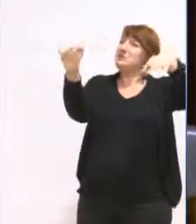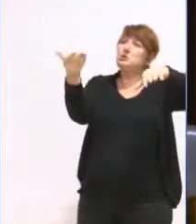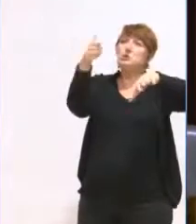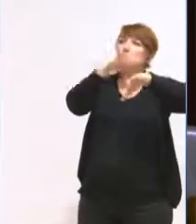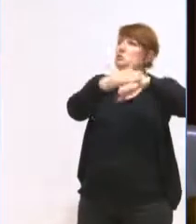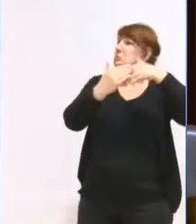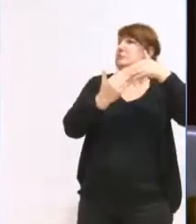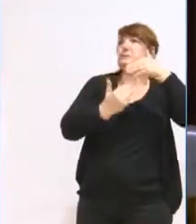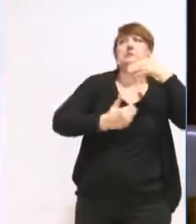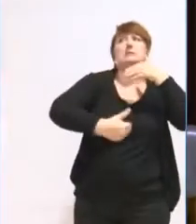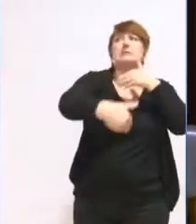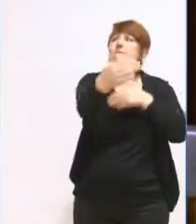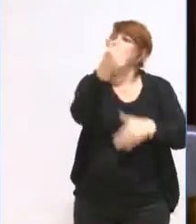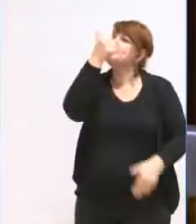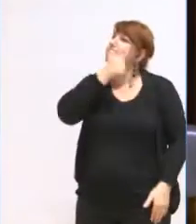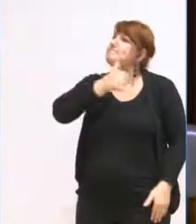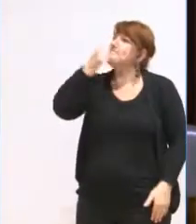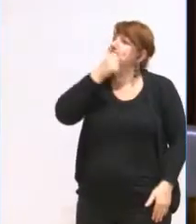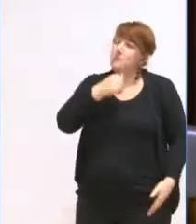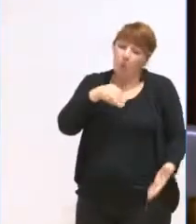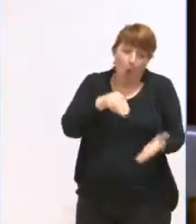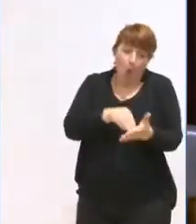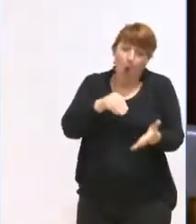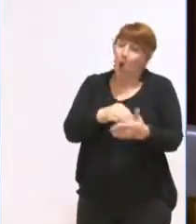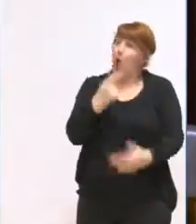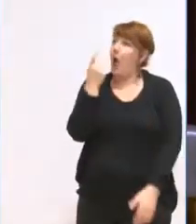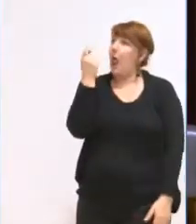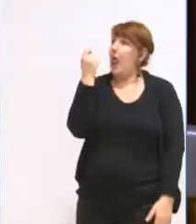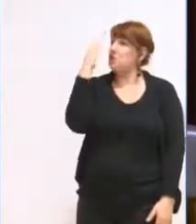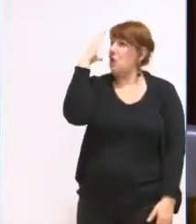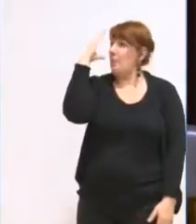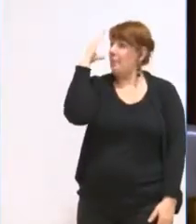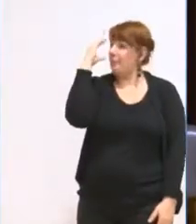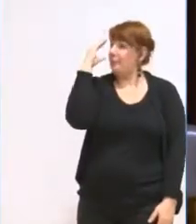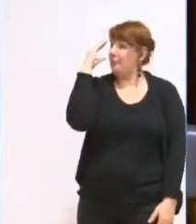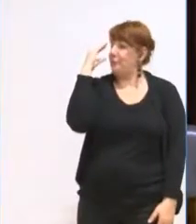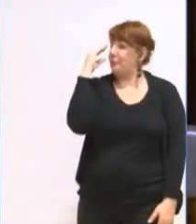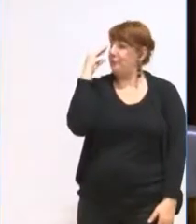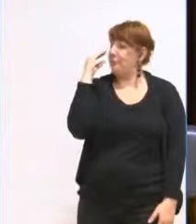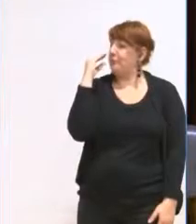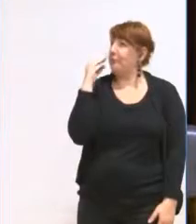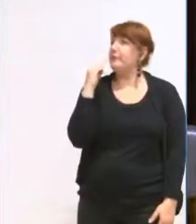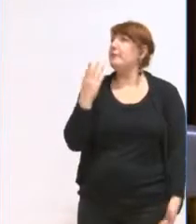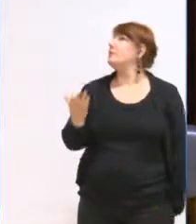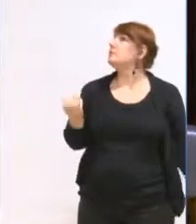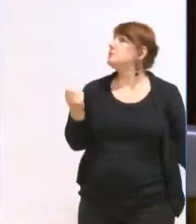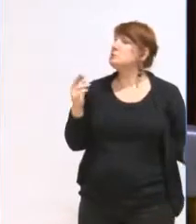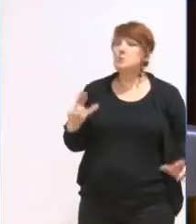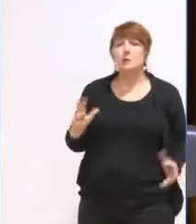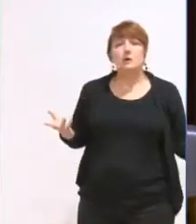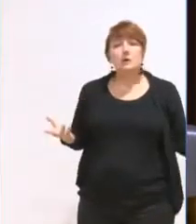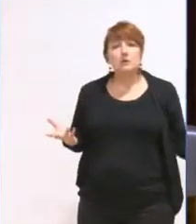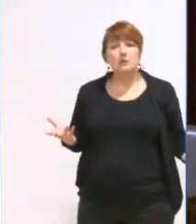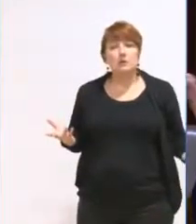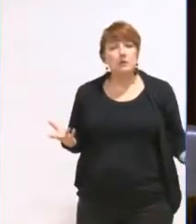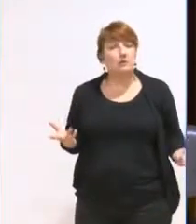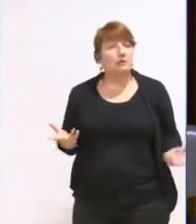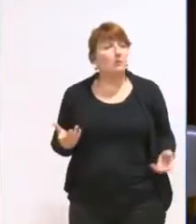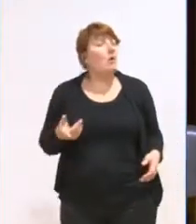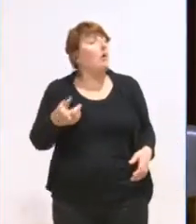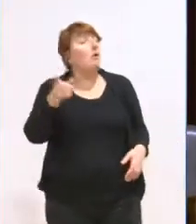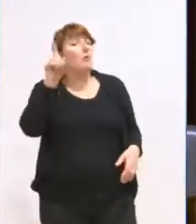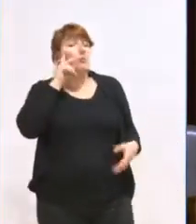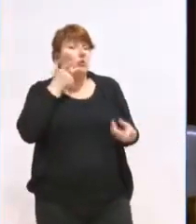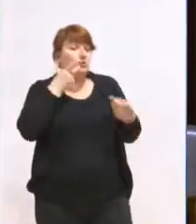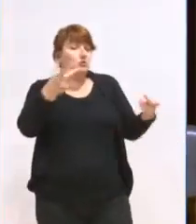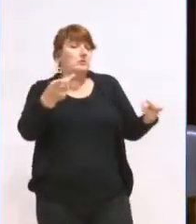choix que de baisser encore les dotations de l'État en direction des collectivités. Pourquoi je dis cela? Pas parce que